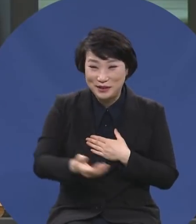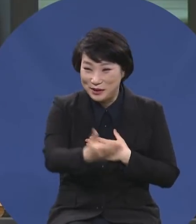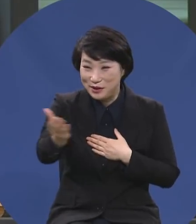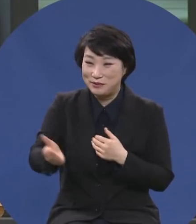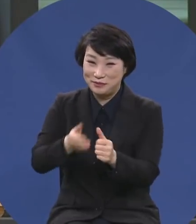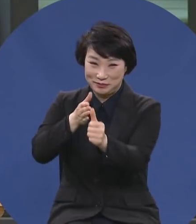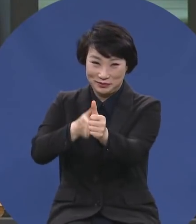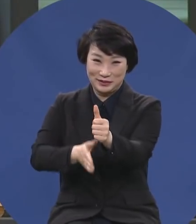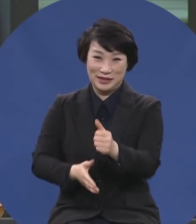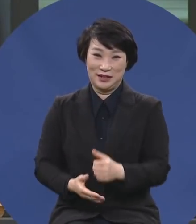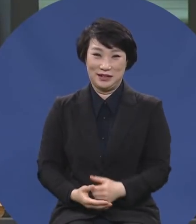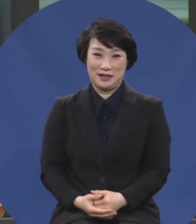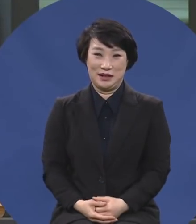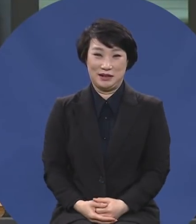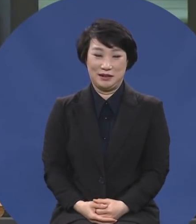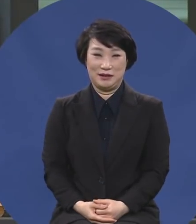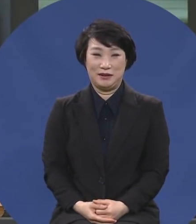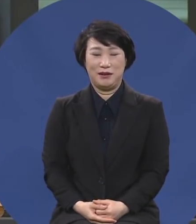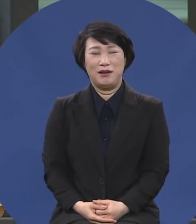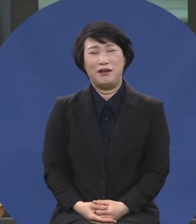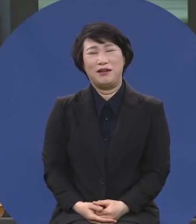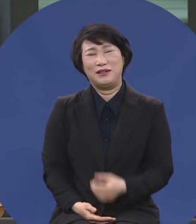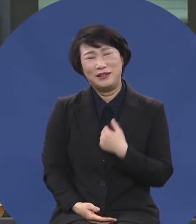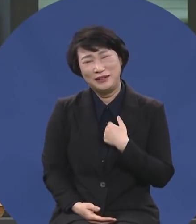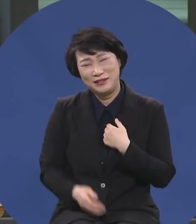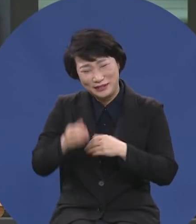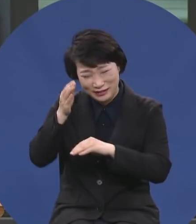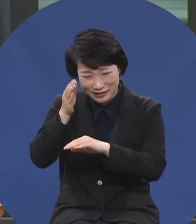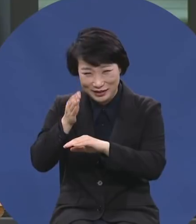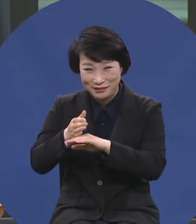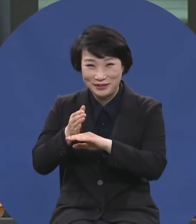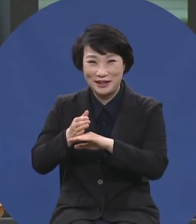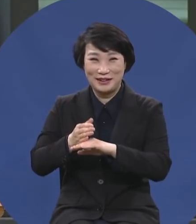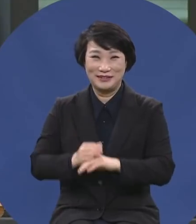인정하시기를 바랍니다. 얼마나 감사해요.